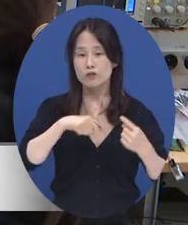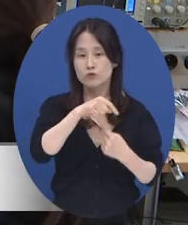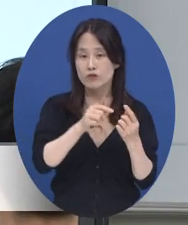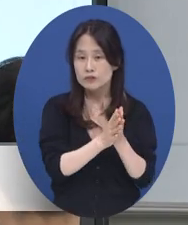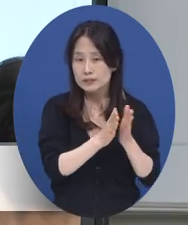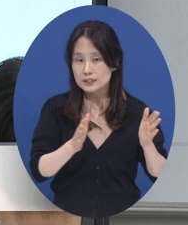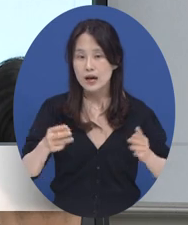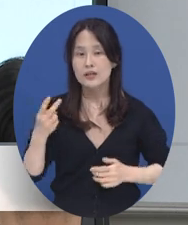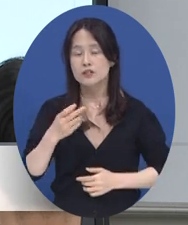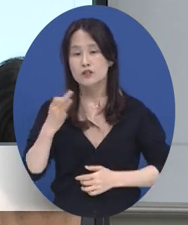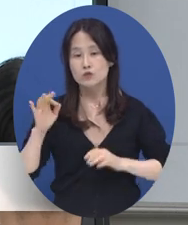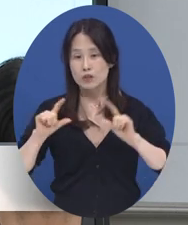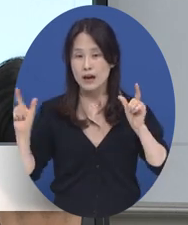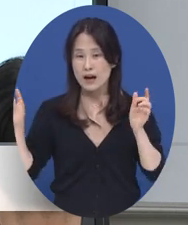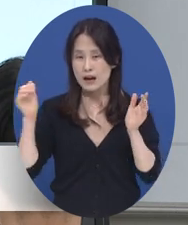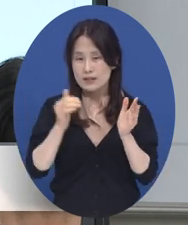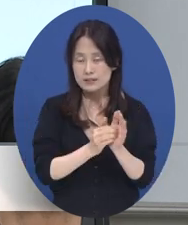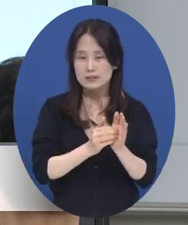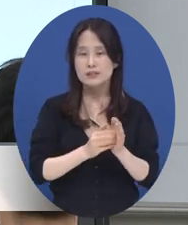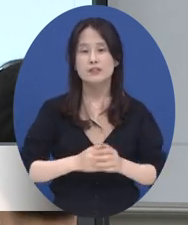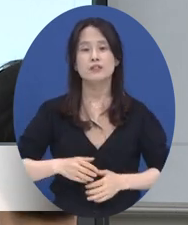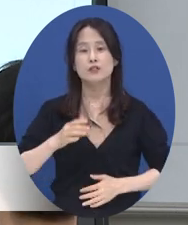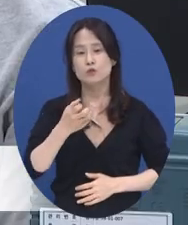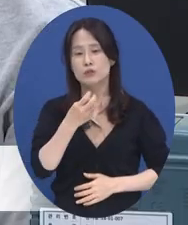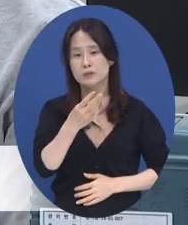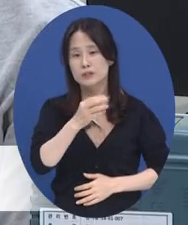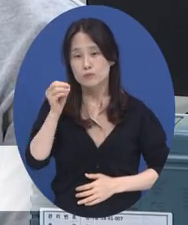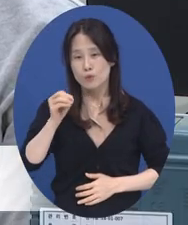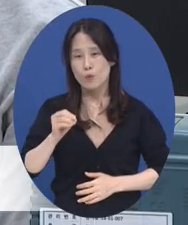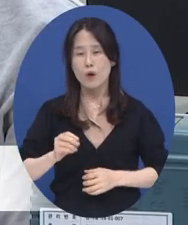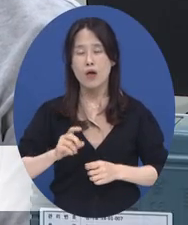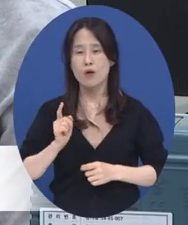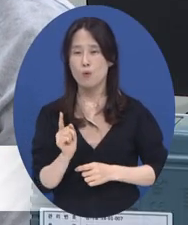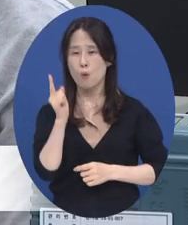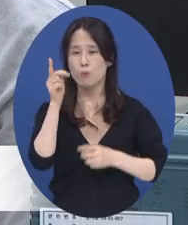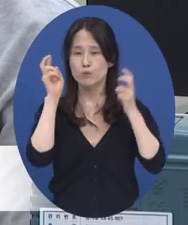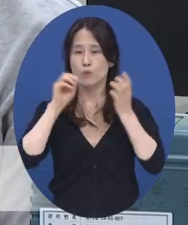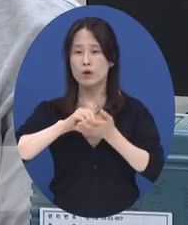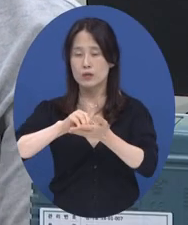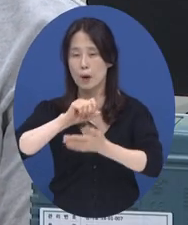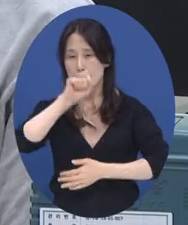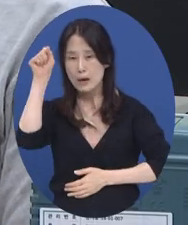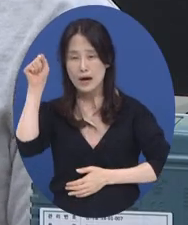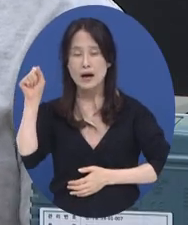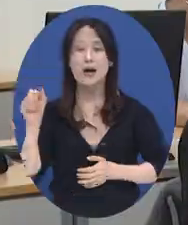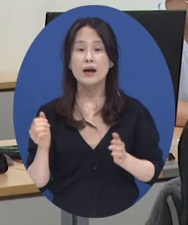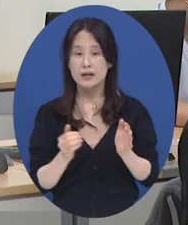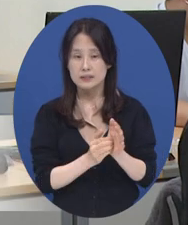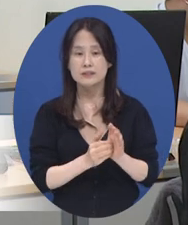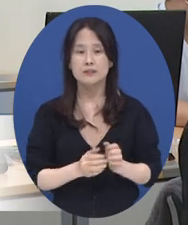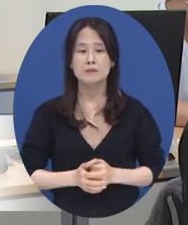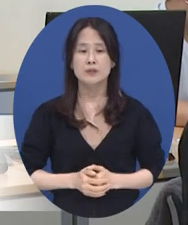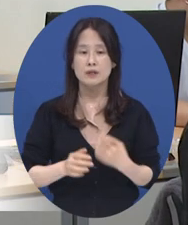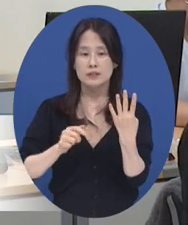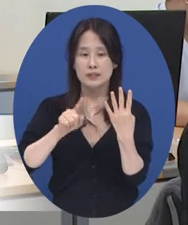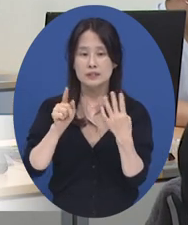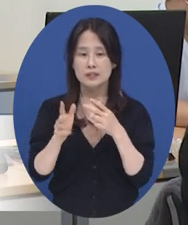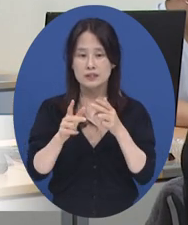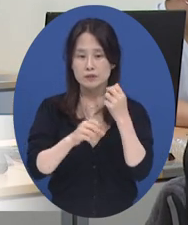이래 2019년도까지 약 92%의 높은 취업 성과를 내고 있습니다. 4차